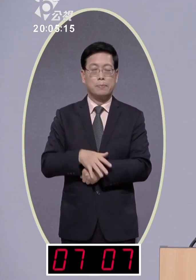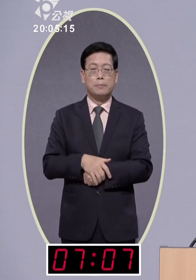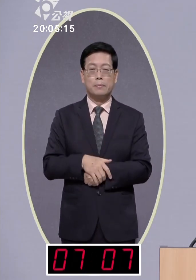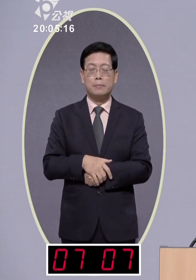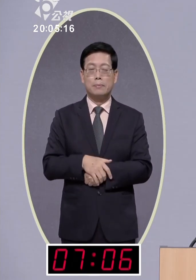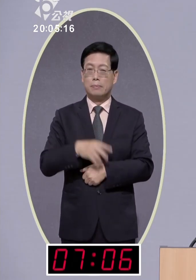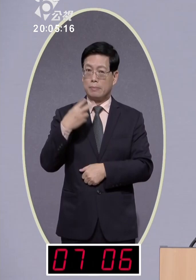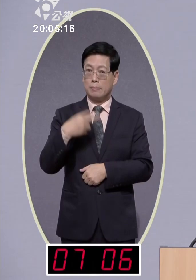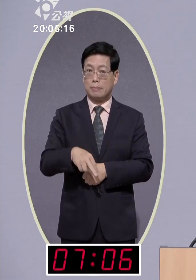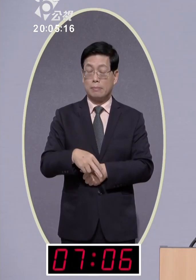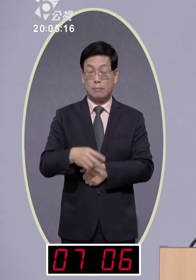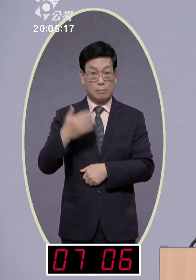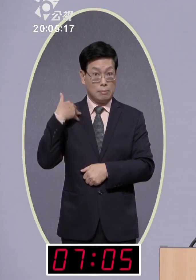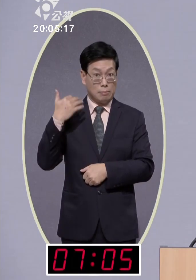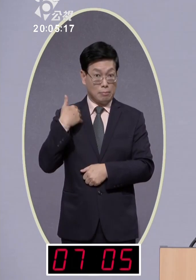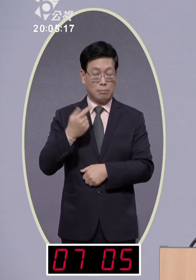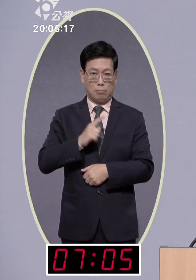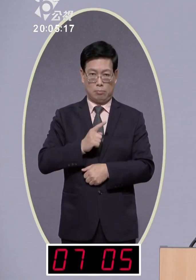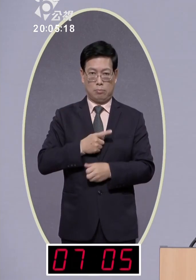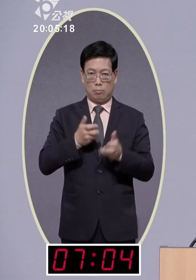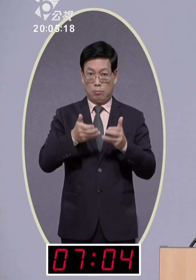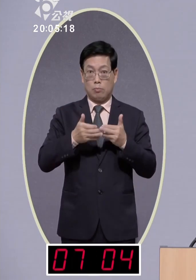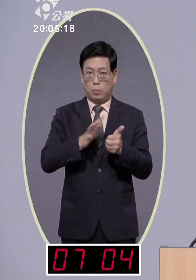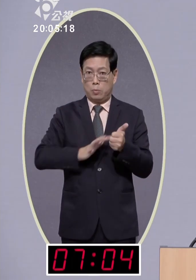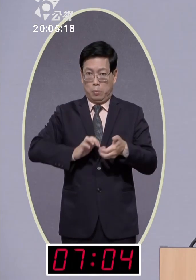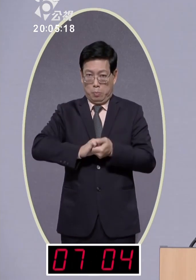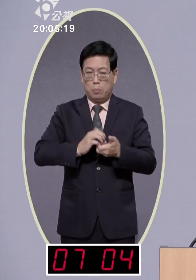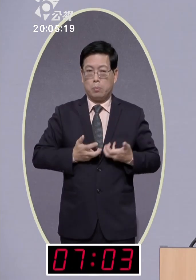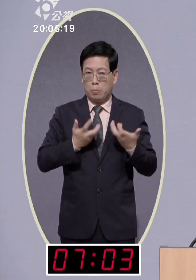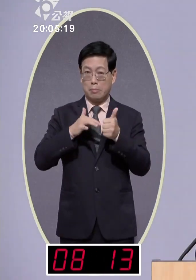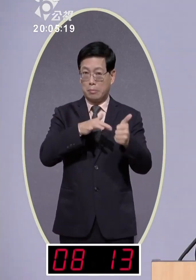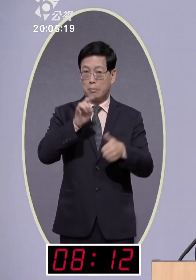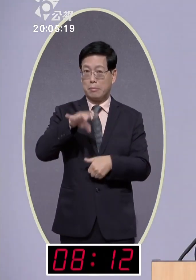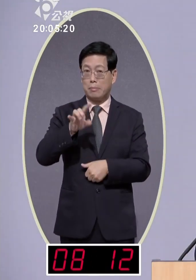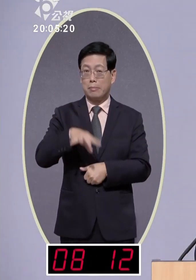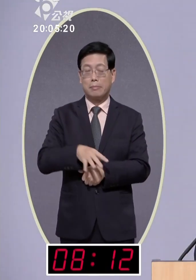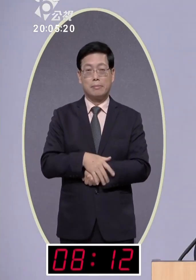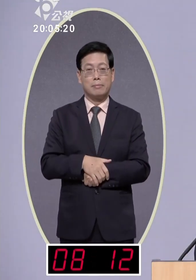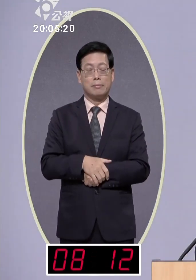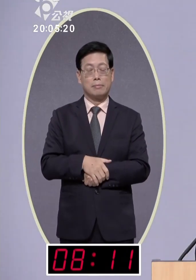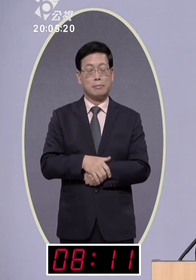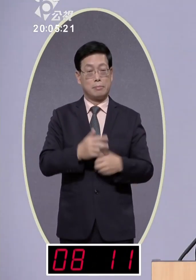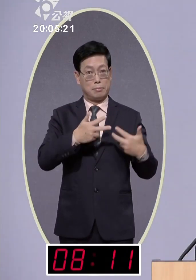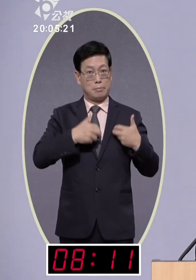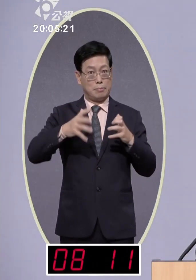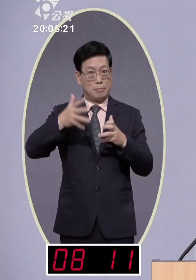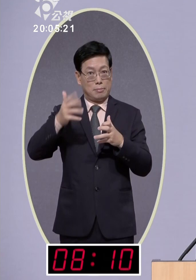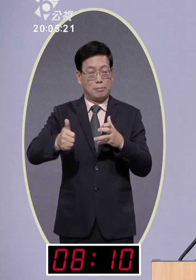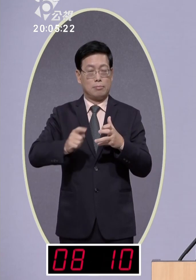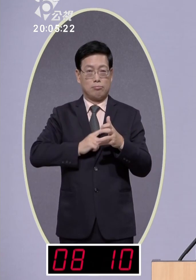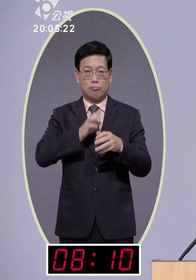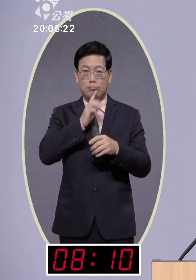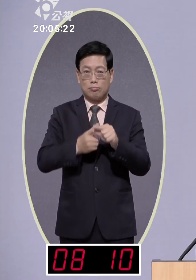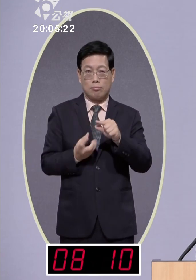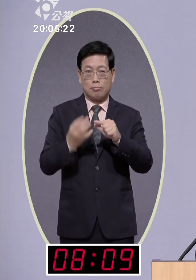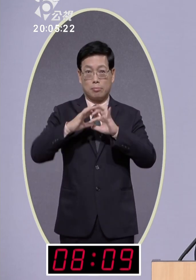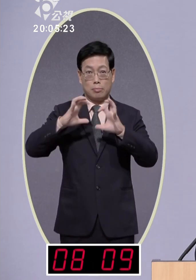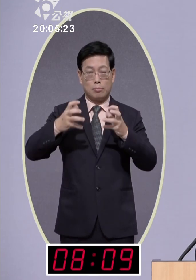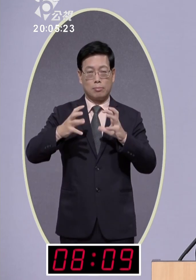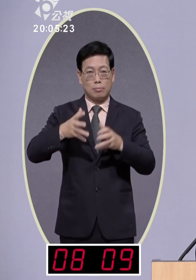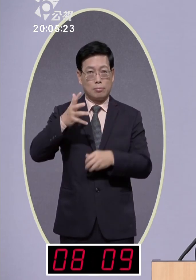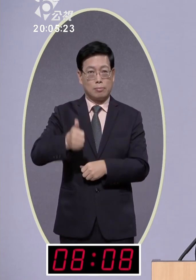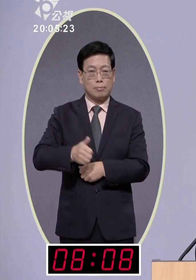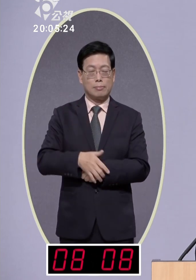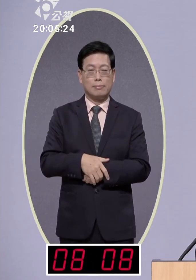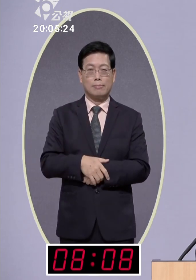并且曾经做出关键的贡献。 蔡英文总统身为中华民国总